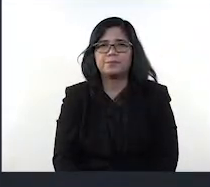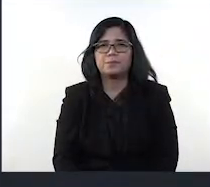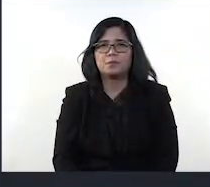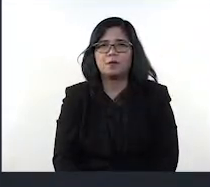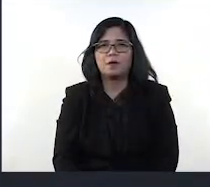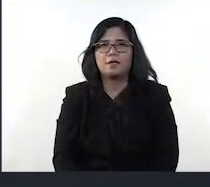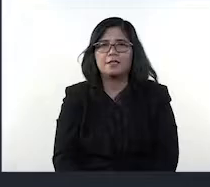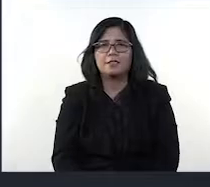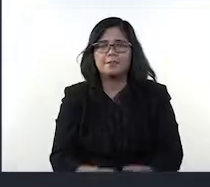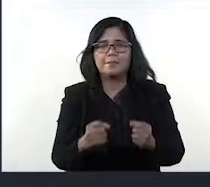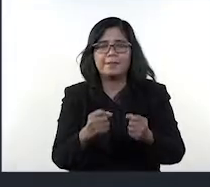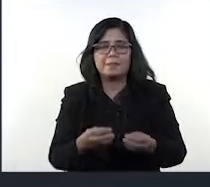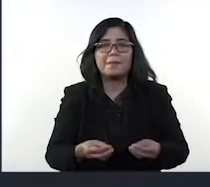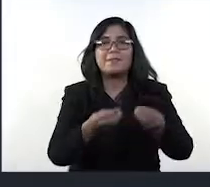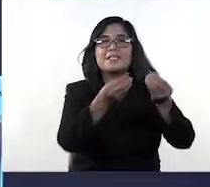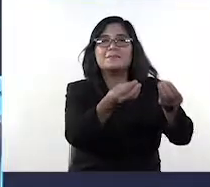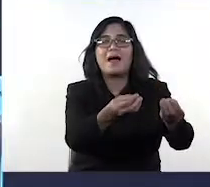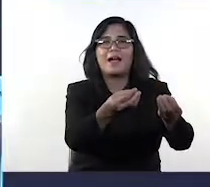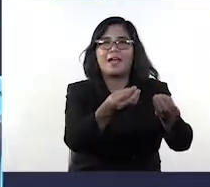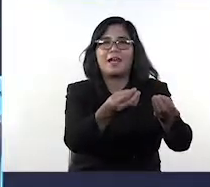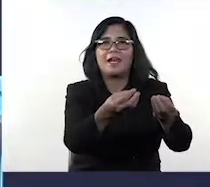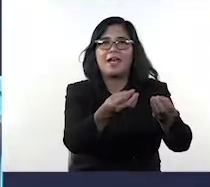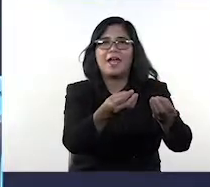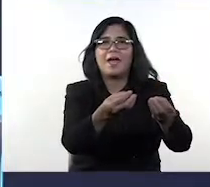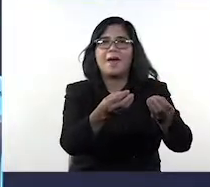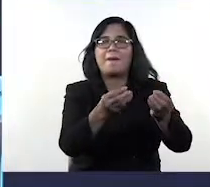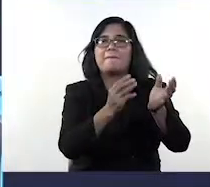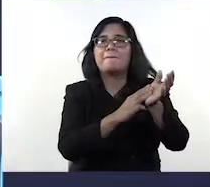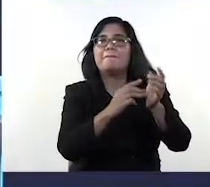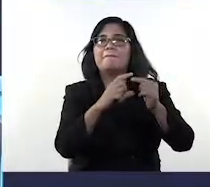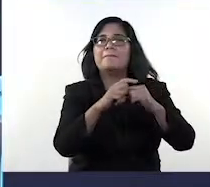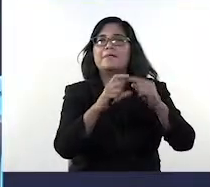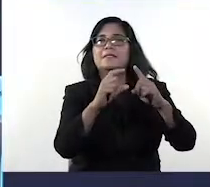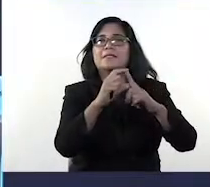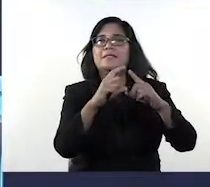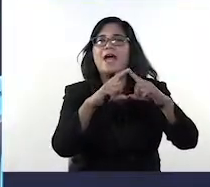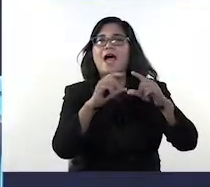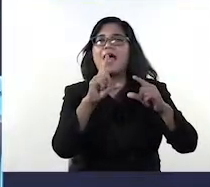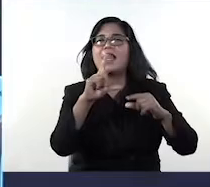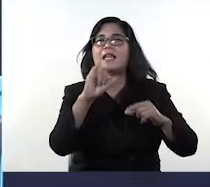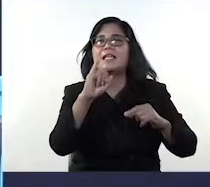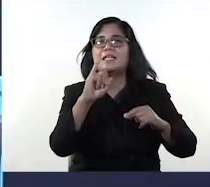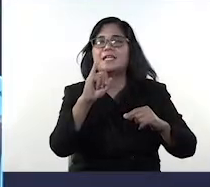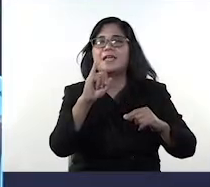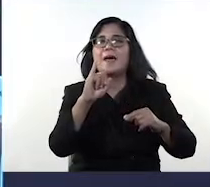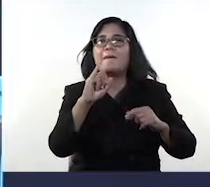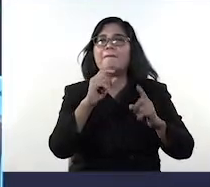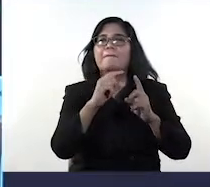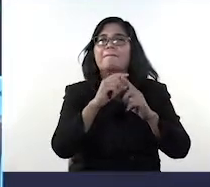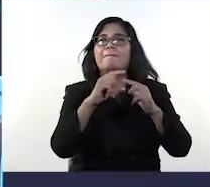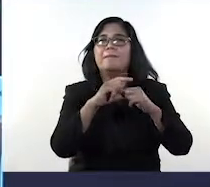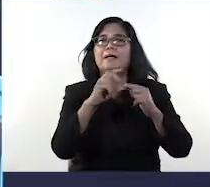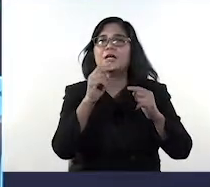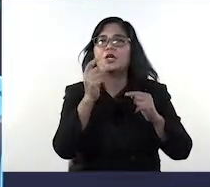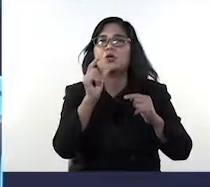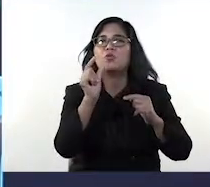ini dia sempat mempersembahkan Hai medali the Browns promo secara